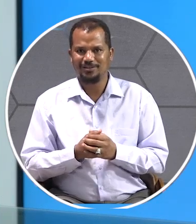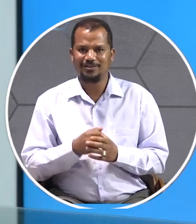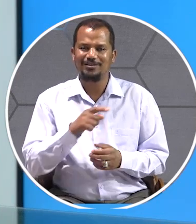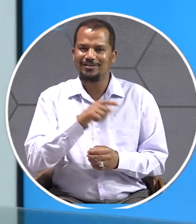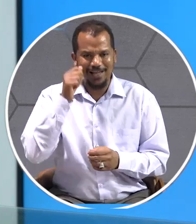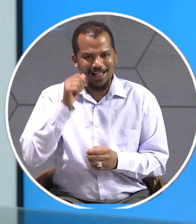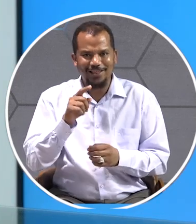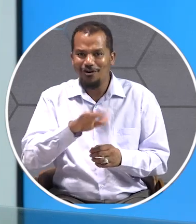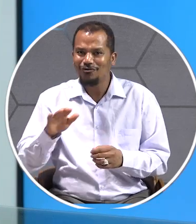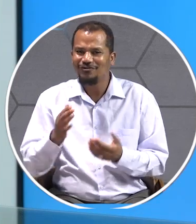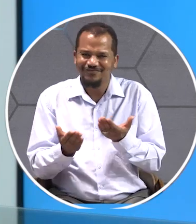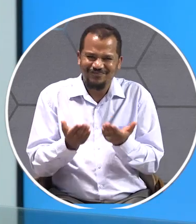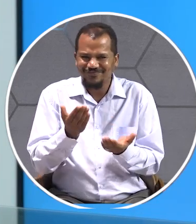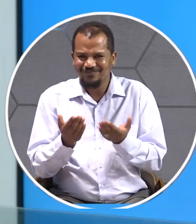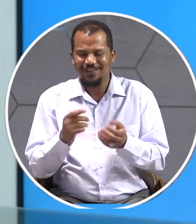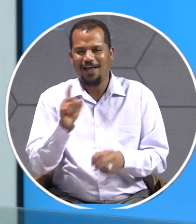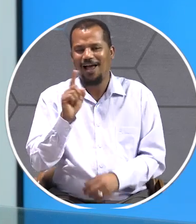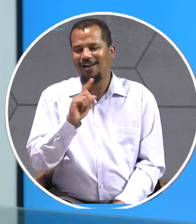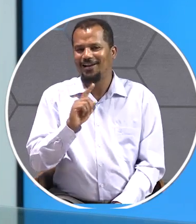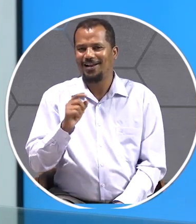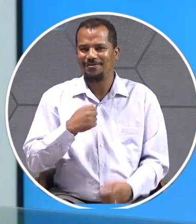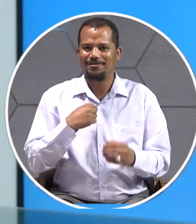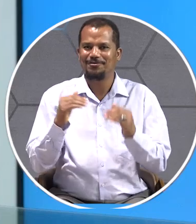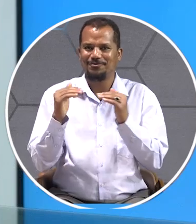ታዳላለህ ለልጆች? አላዳላም።